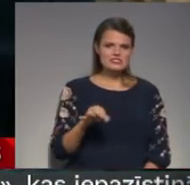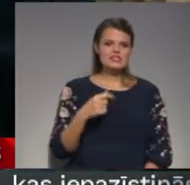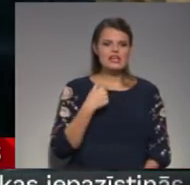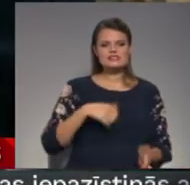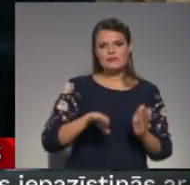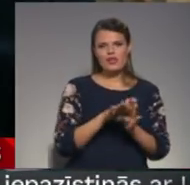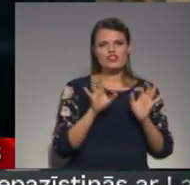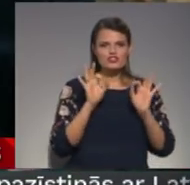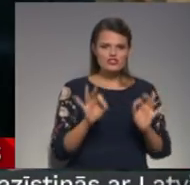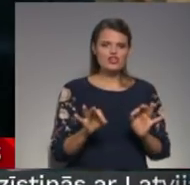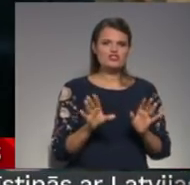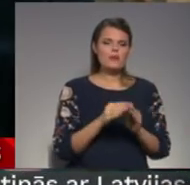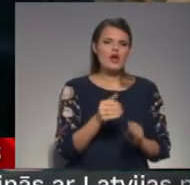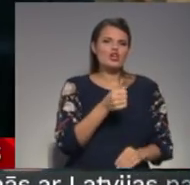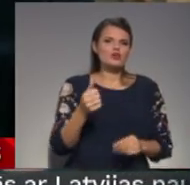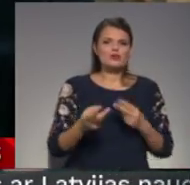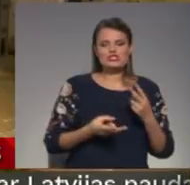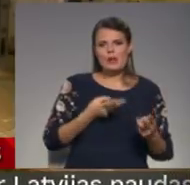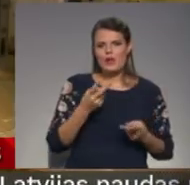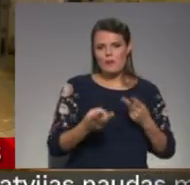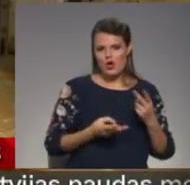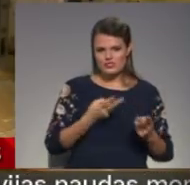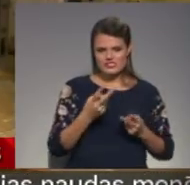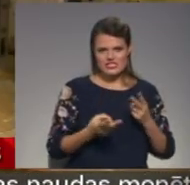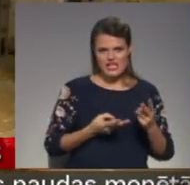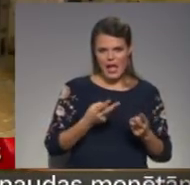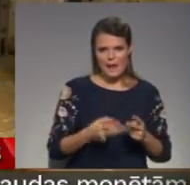es piedalos tiešām ar tādām īpašām emocijām.